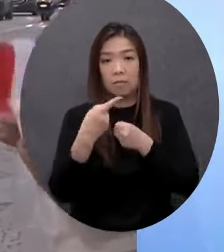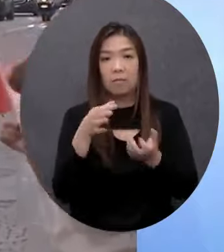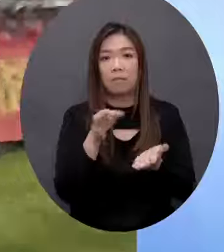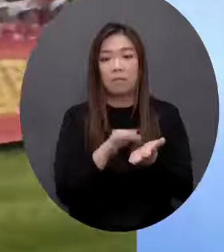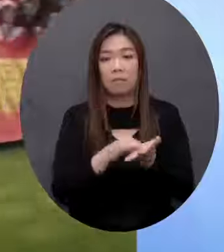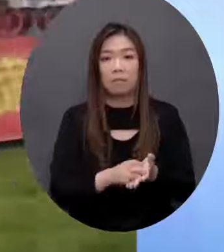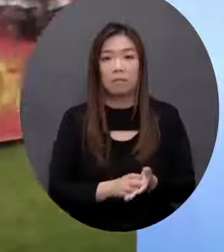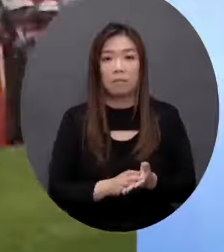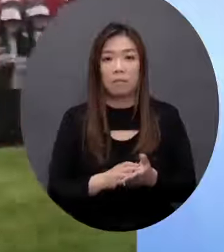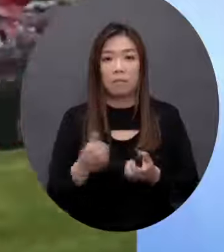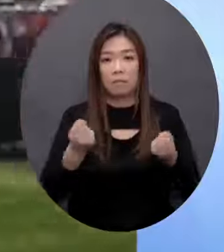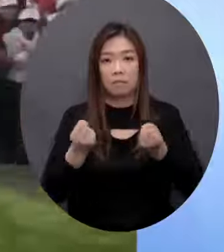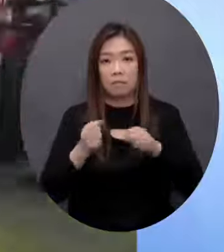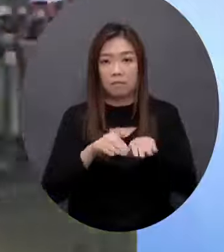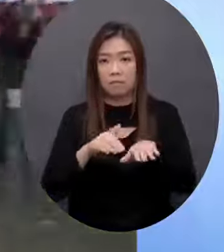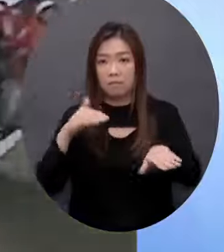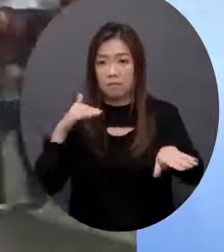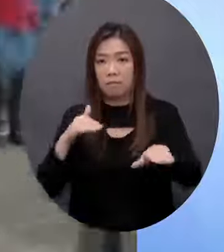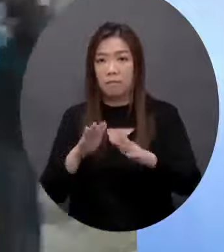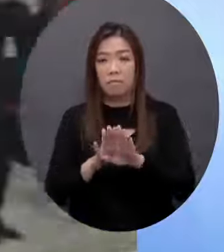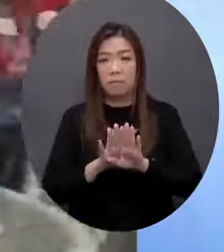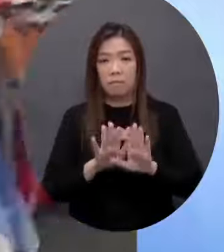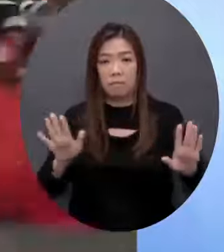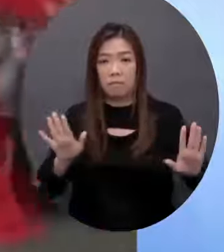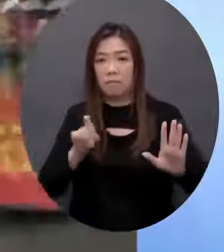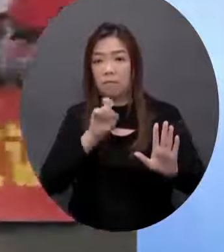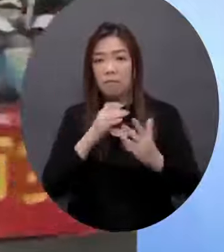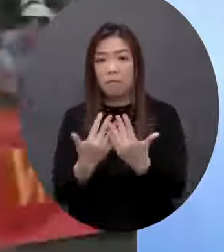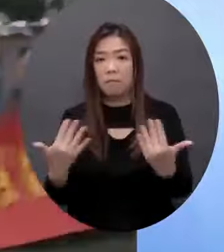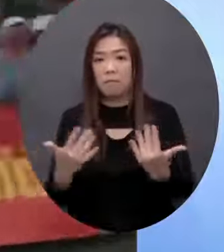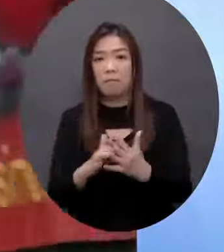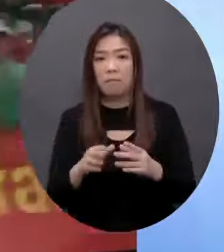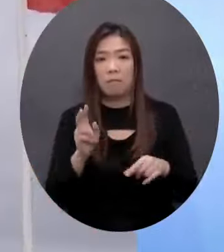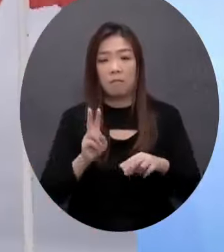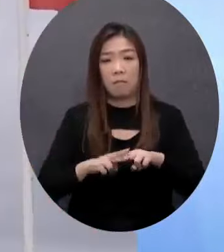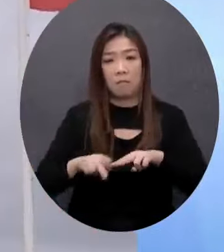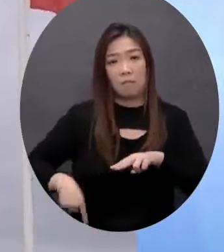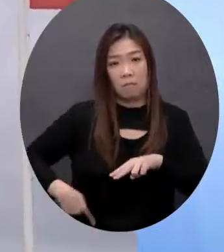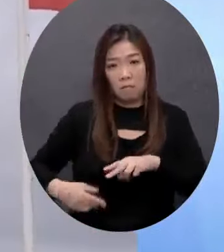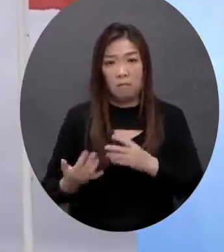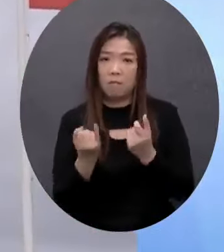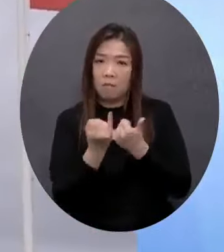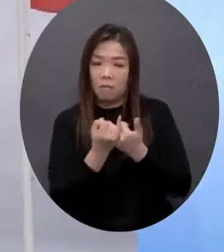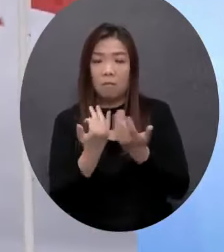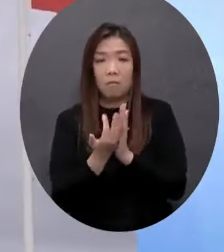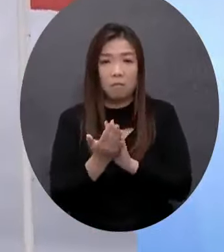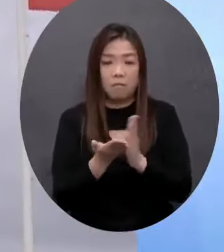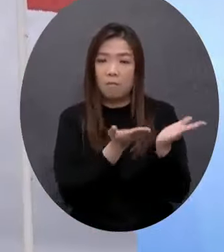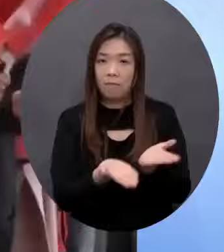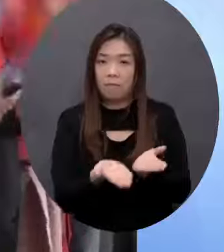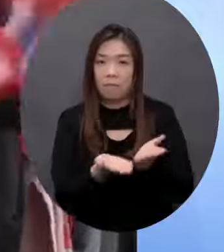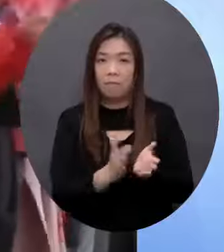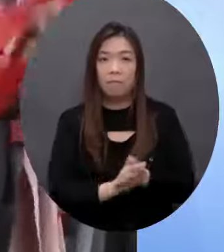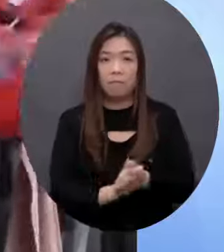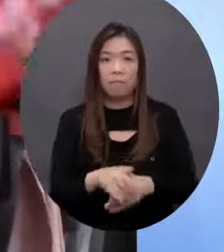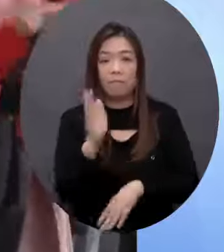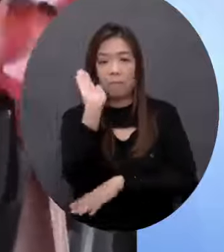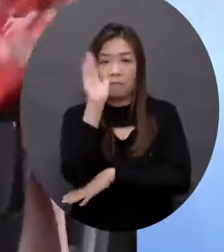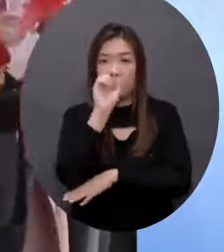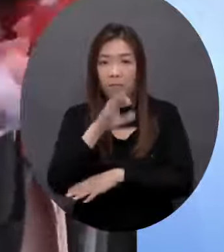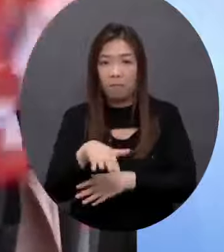车队经过那阵，有华人华侨和中国留学生欢迎。习近平发表书面讲话，说60年